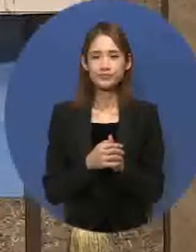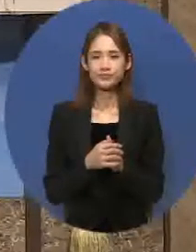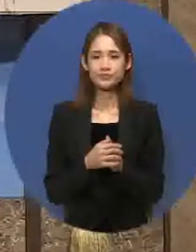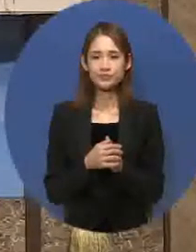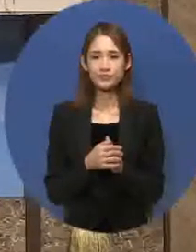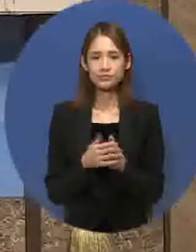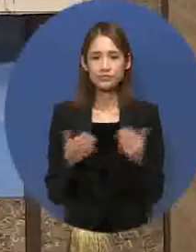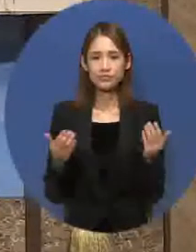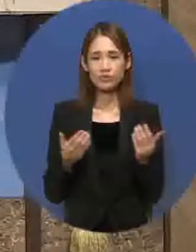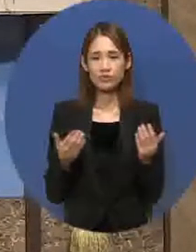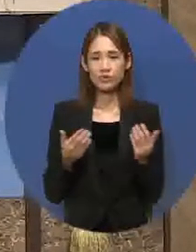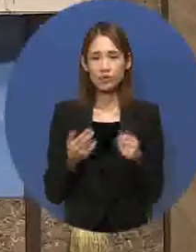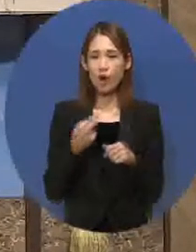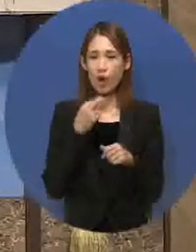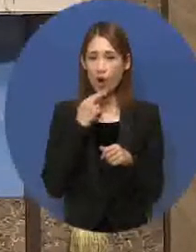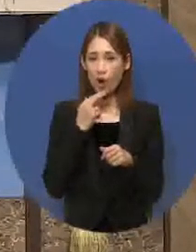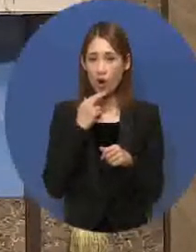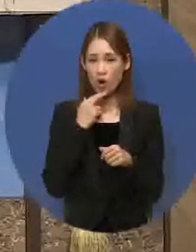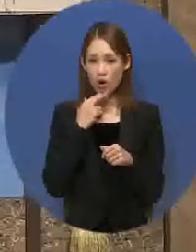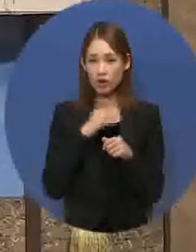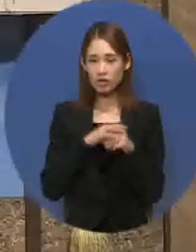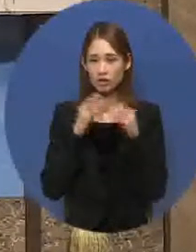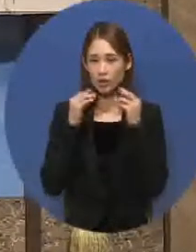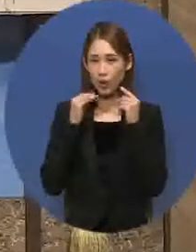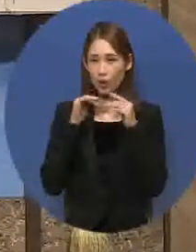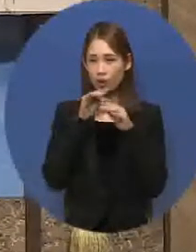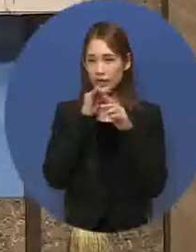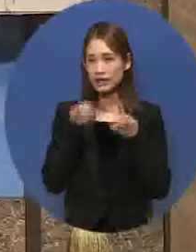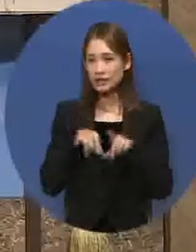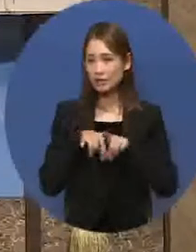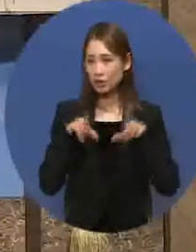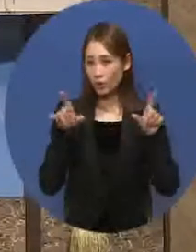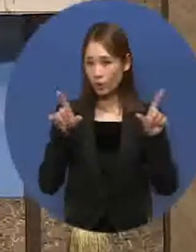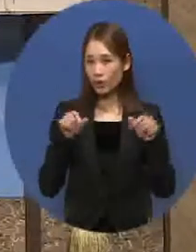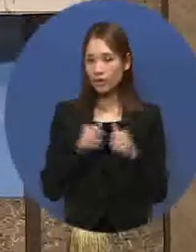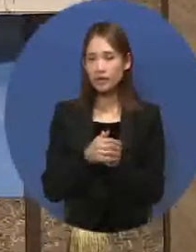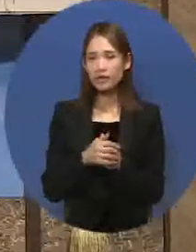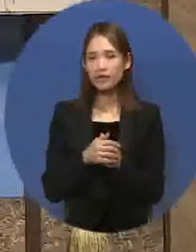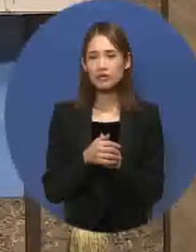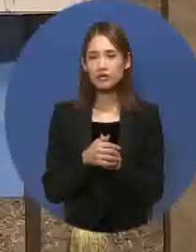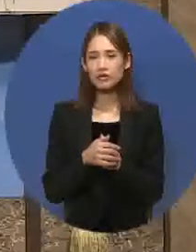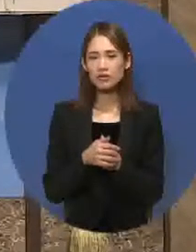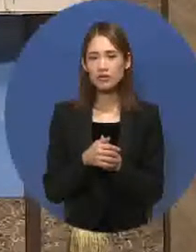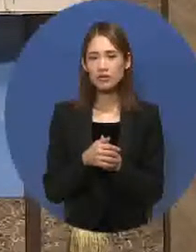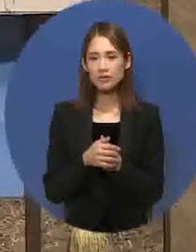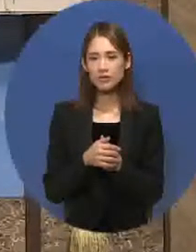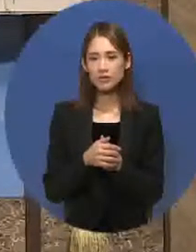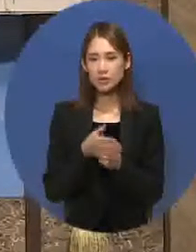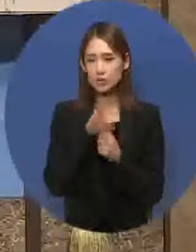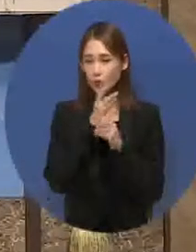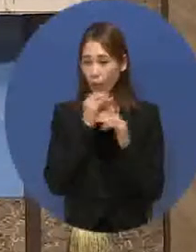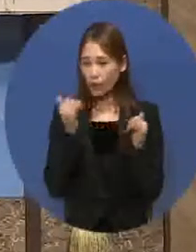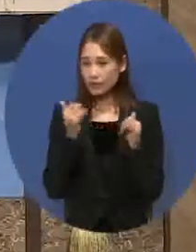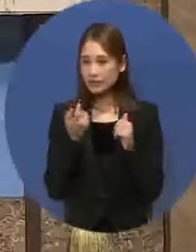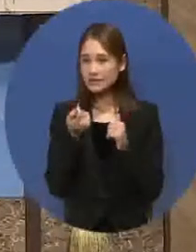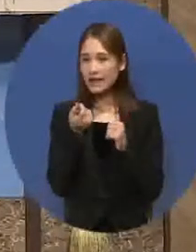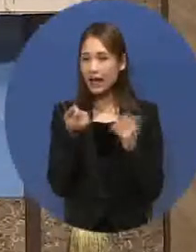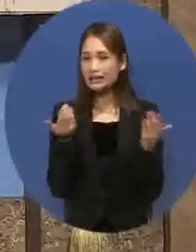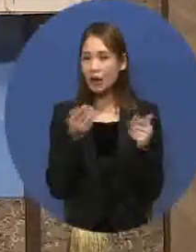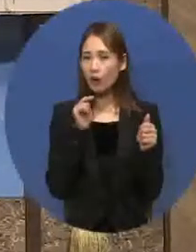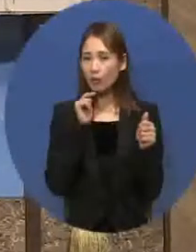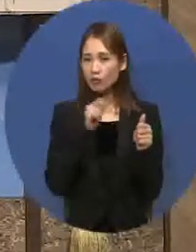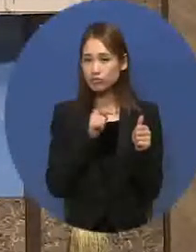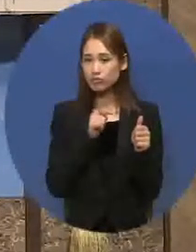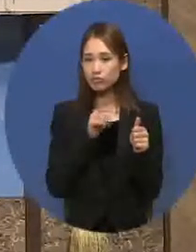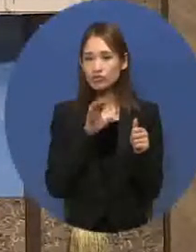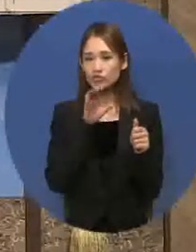일하지 않고 버린 날인 토요일, 일요일을 노인들에게 잡 업무를 시키는